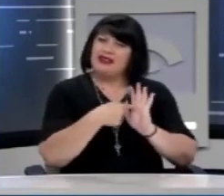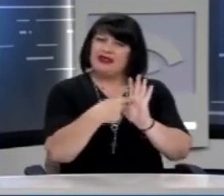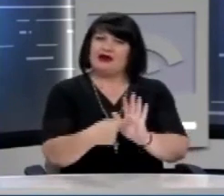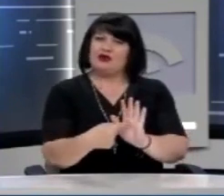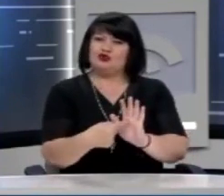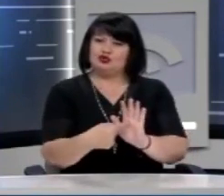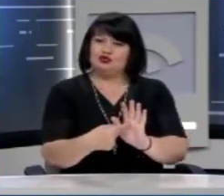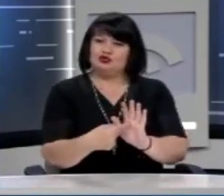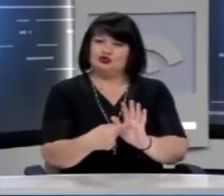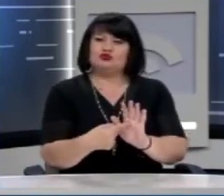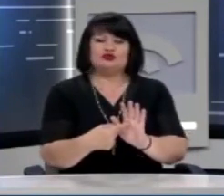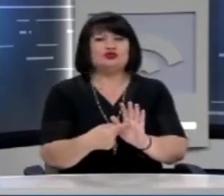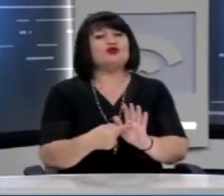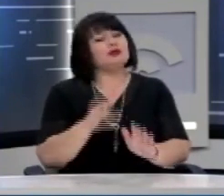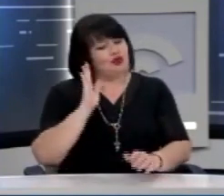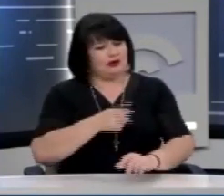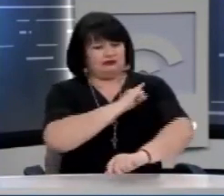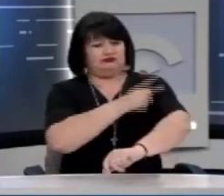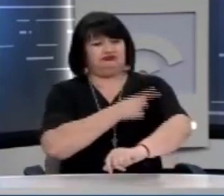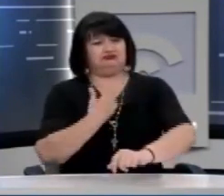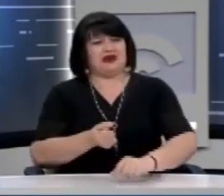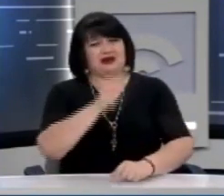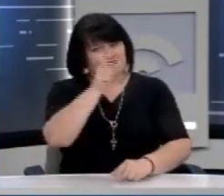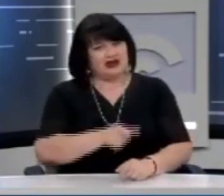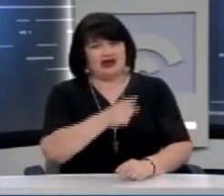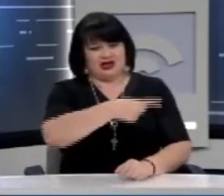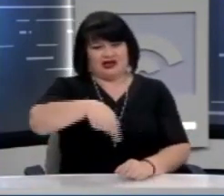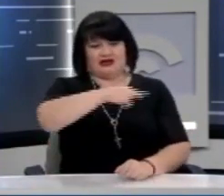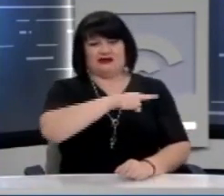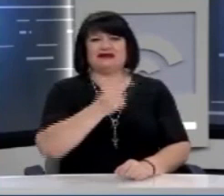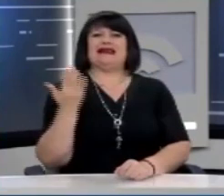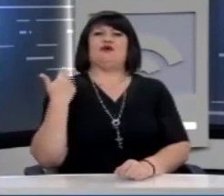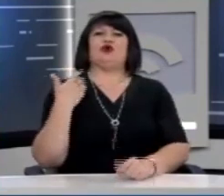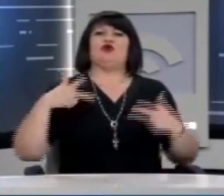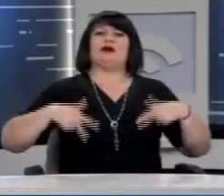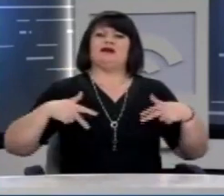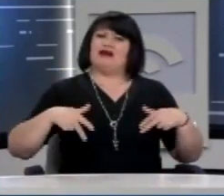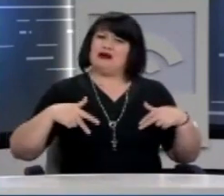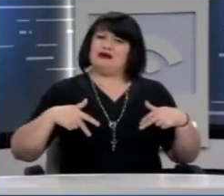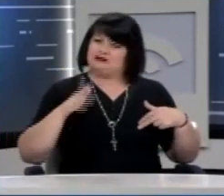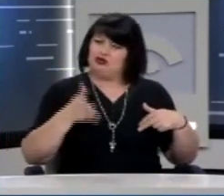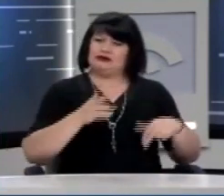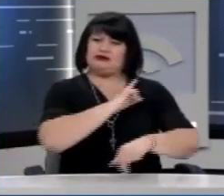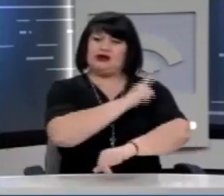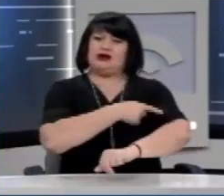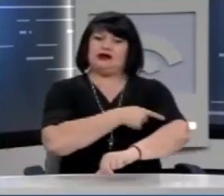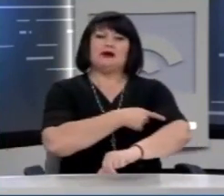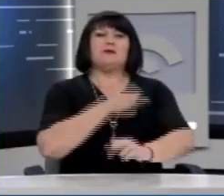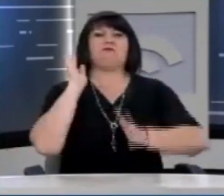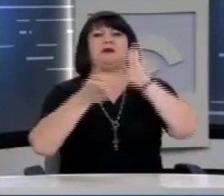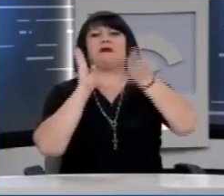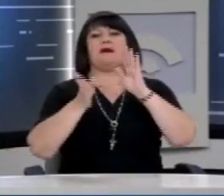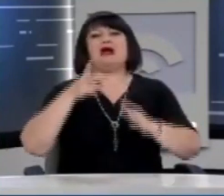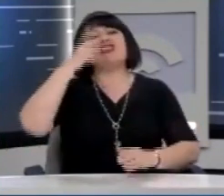πως είστε αρκετά ικανοί, τόσο εσείς όσο και οι προηγούμενοι από εσάς, στο να